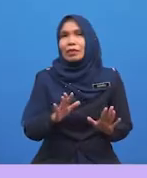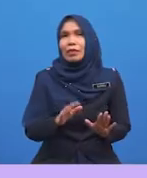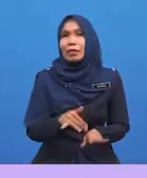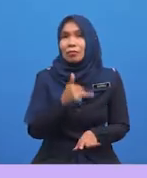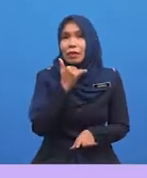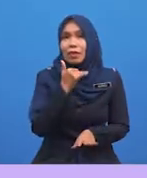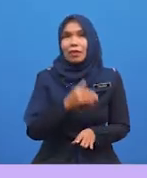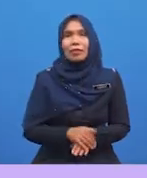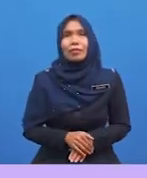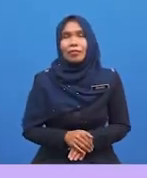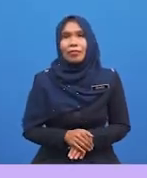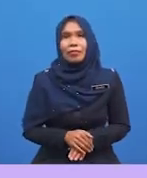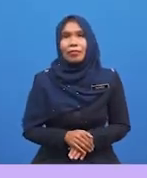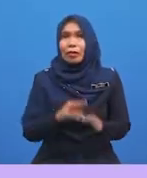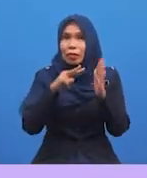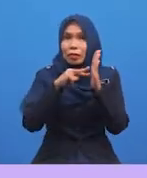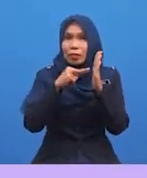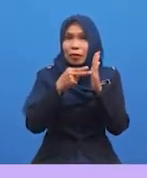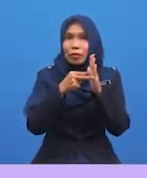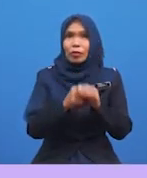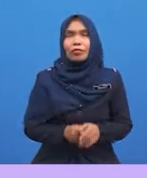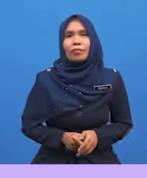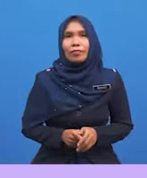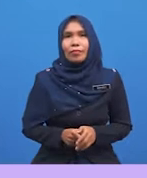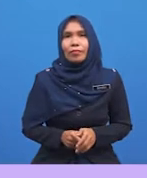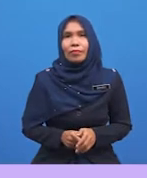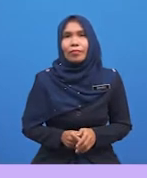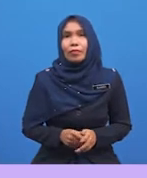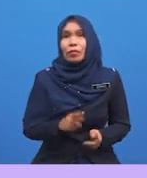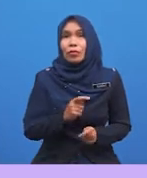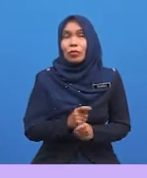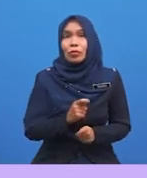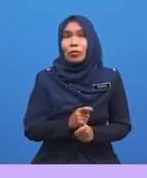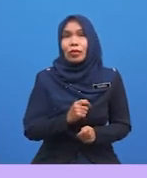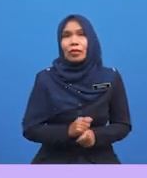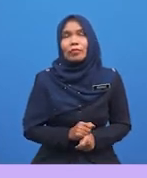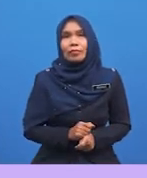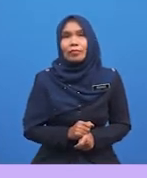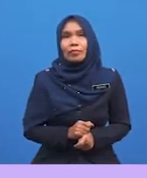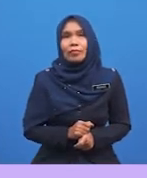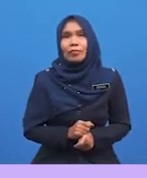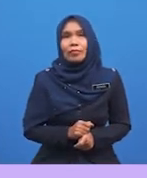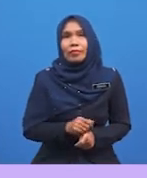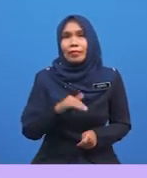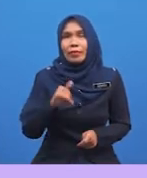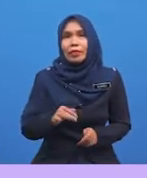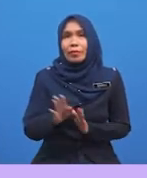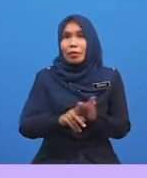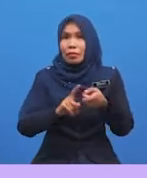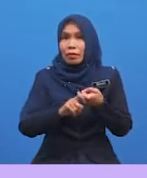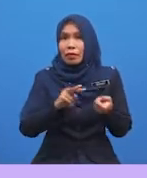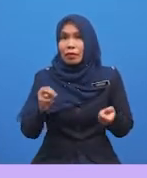tertukar. Governance bermaksud fungsi yang berkaitan dengan dasar kerajaan